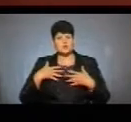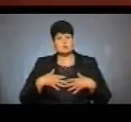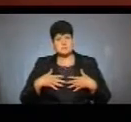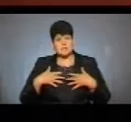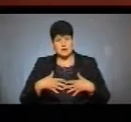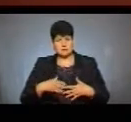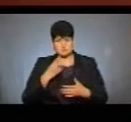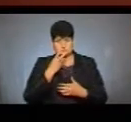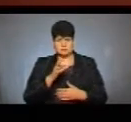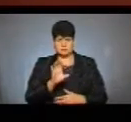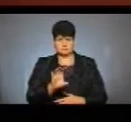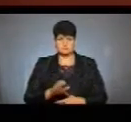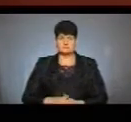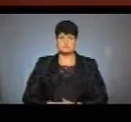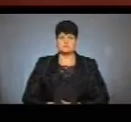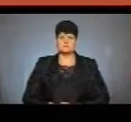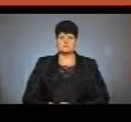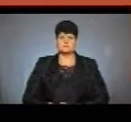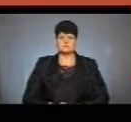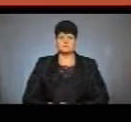Прошу відео до ефір.